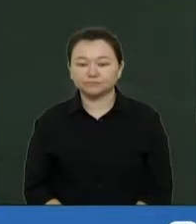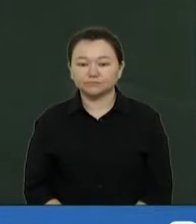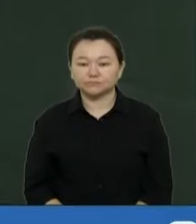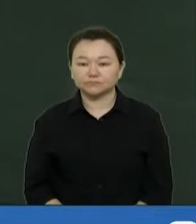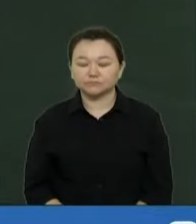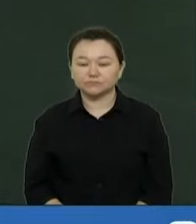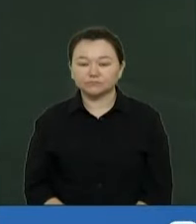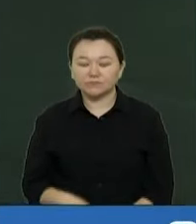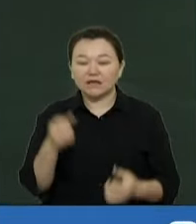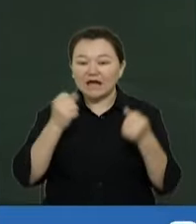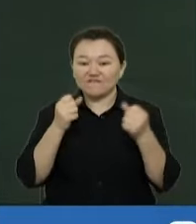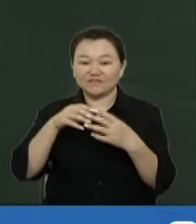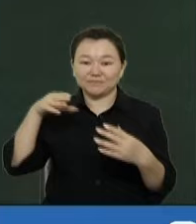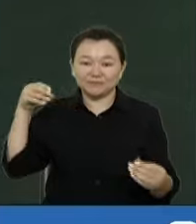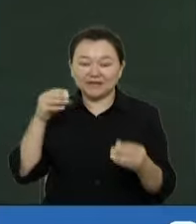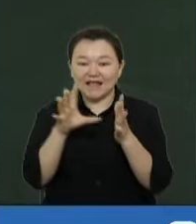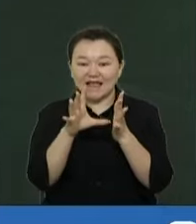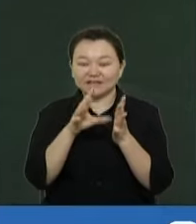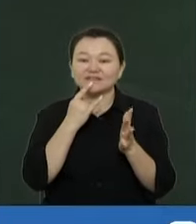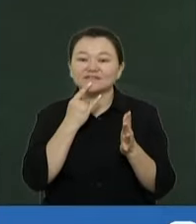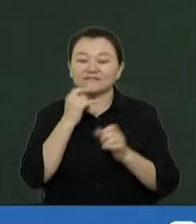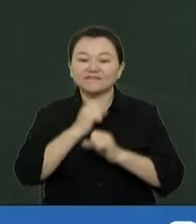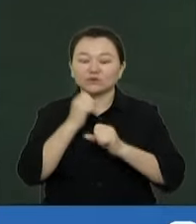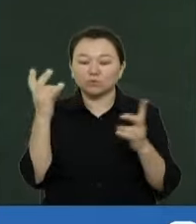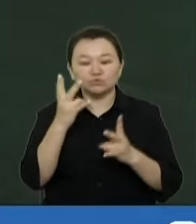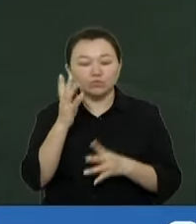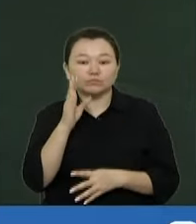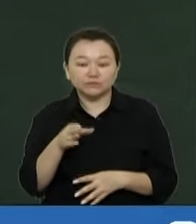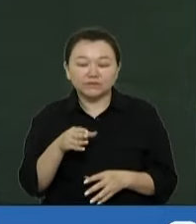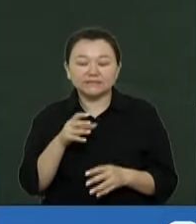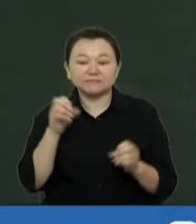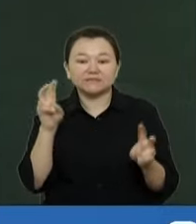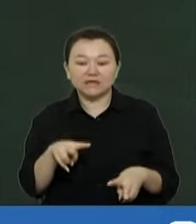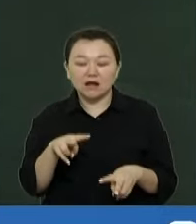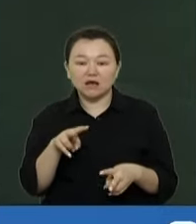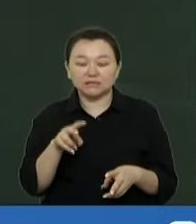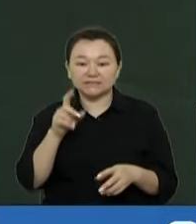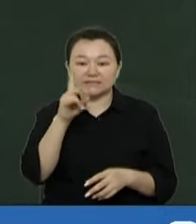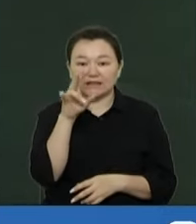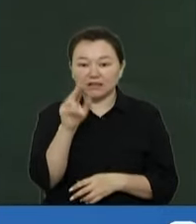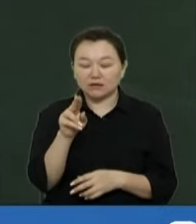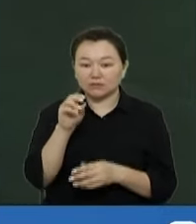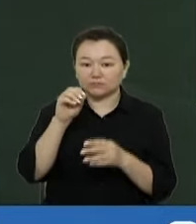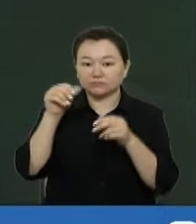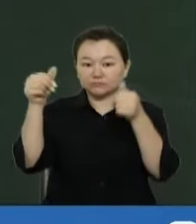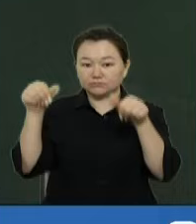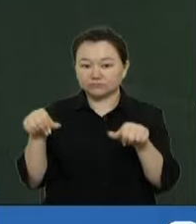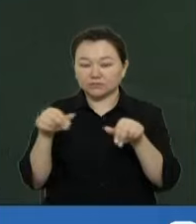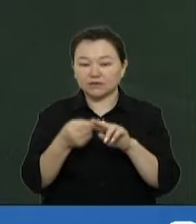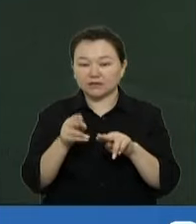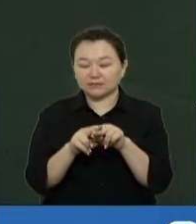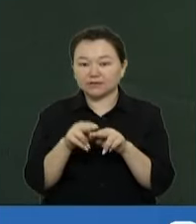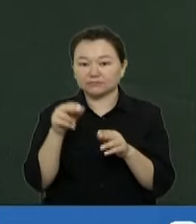знов автомобилем с электродвигателем отныне нужно будет ездить со специальным опознавательным знаком выглядит он вот